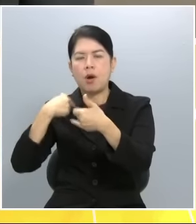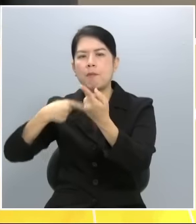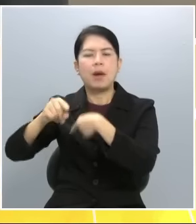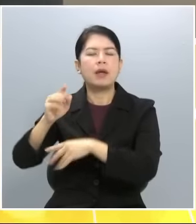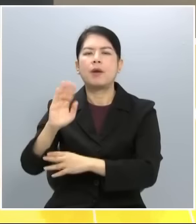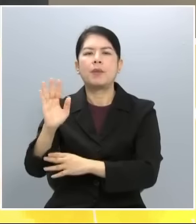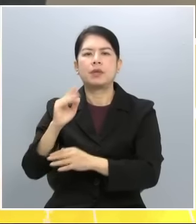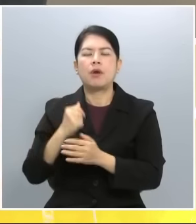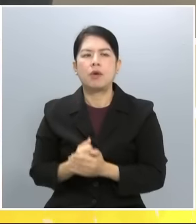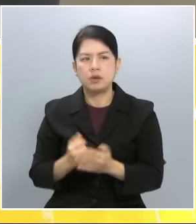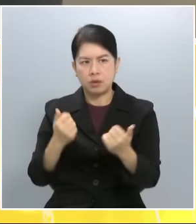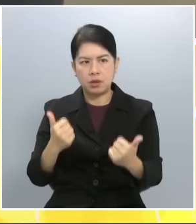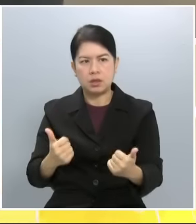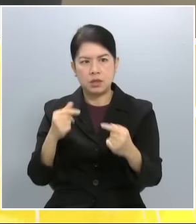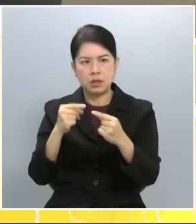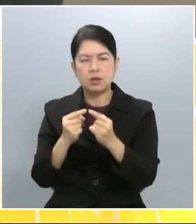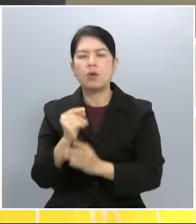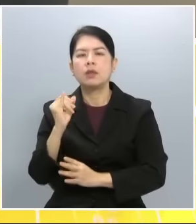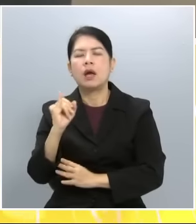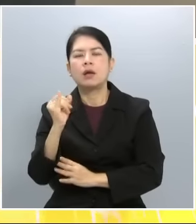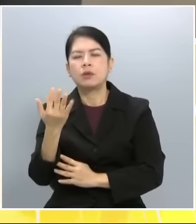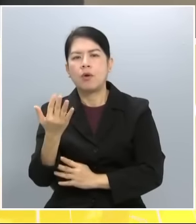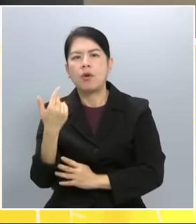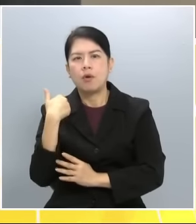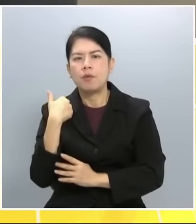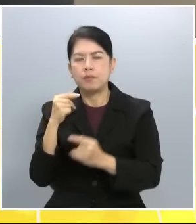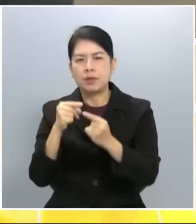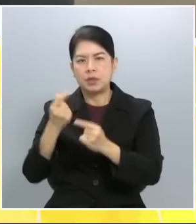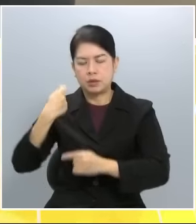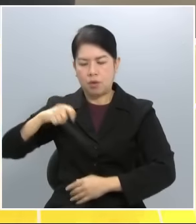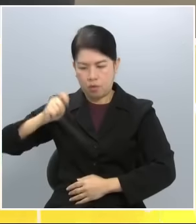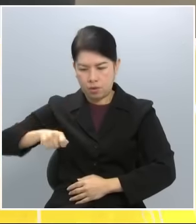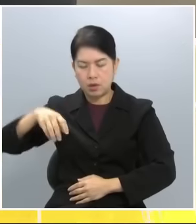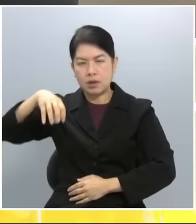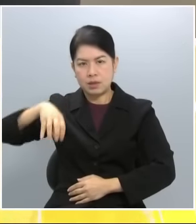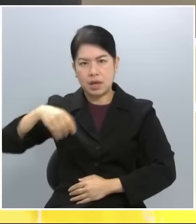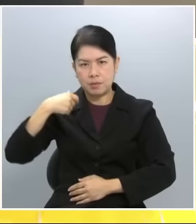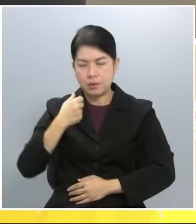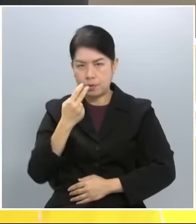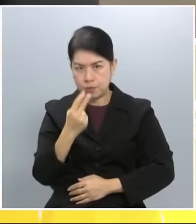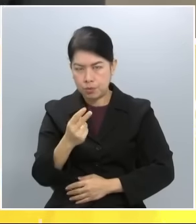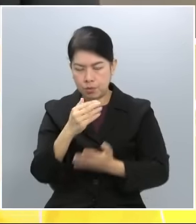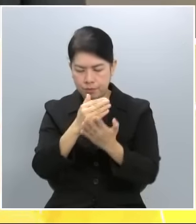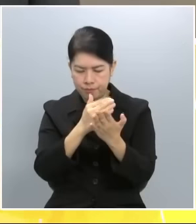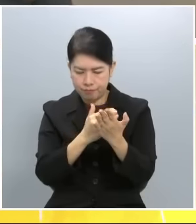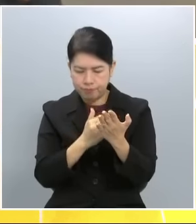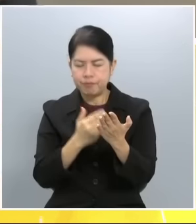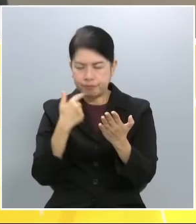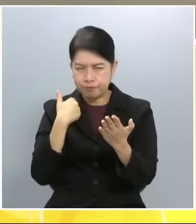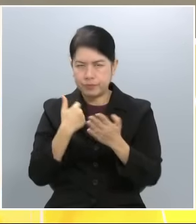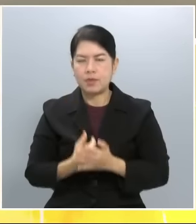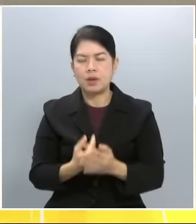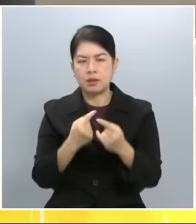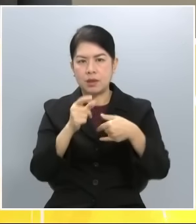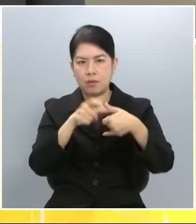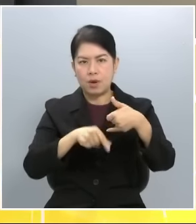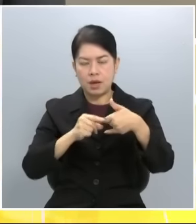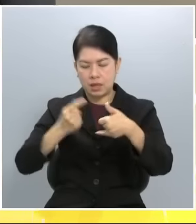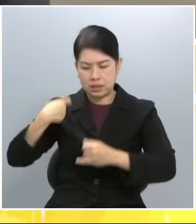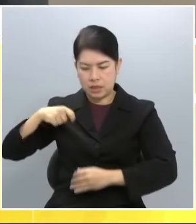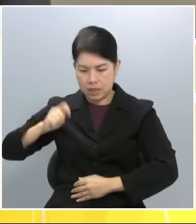สถานะตอนนี้ยังไม่ถือเป็นจำเลยจนกว่าจะศาลจะรับว่าคดีมีมูลแต่ทนายระบุว่าคุณจูน